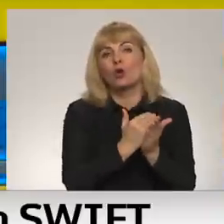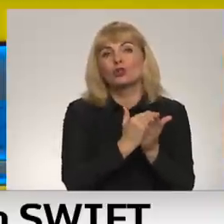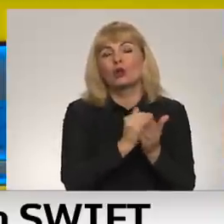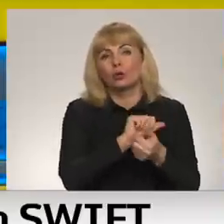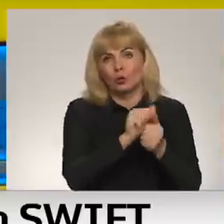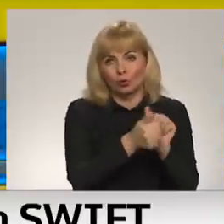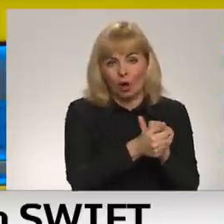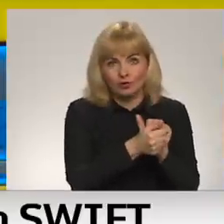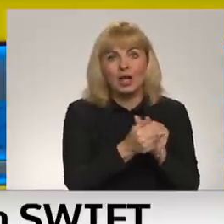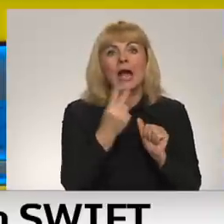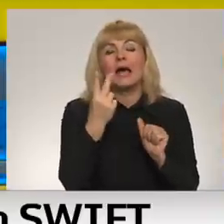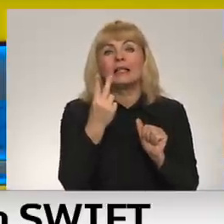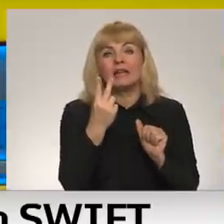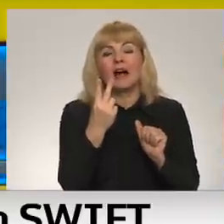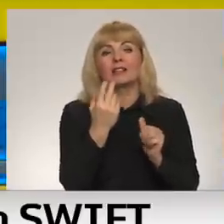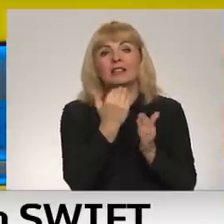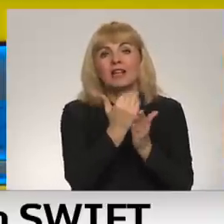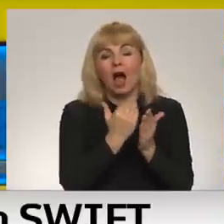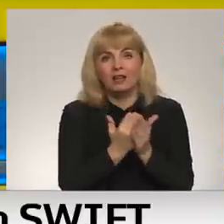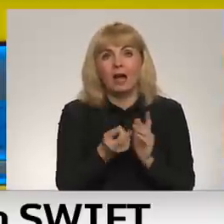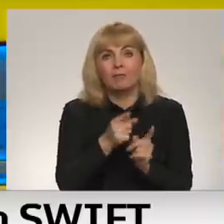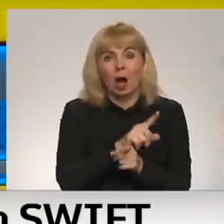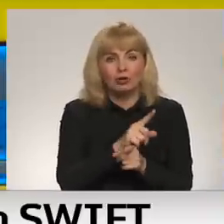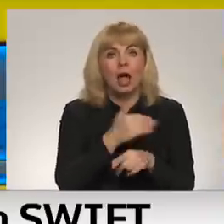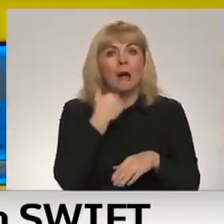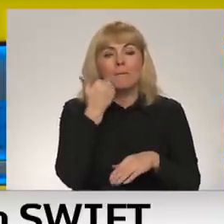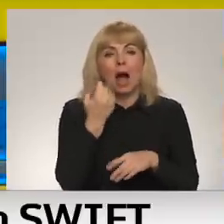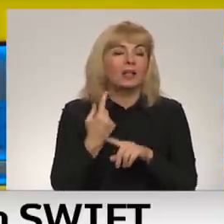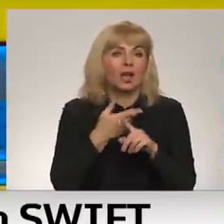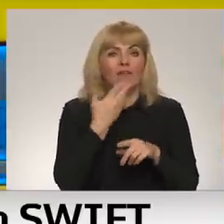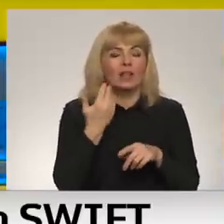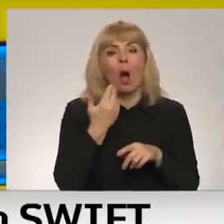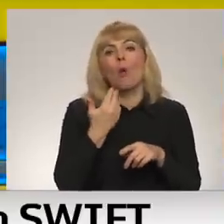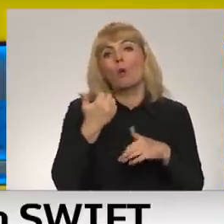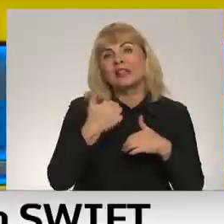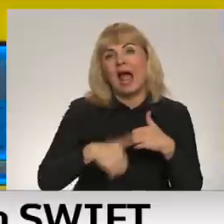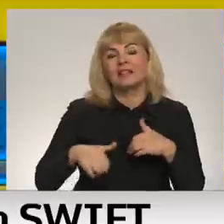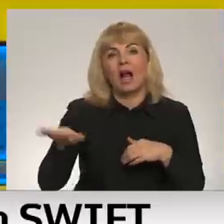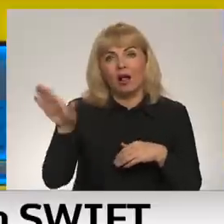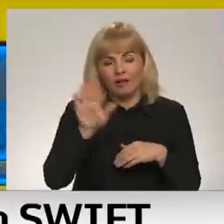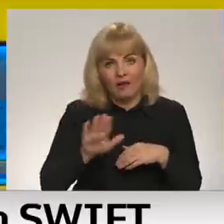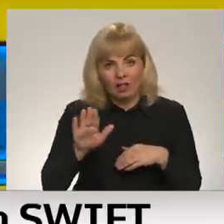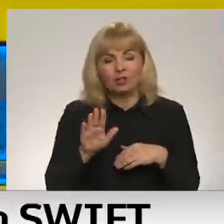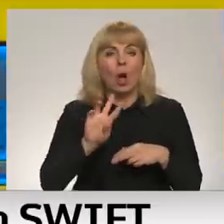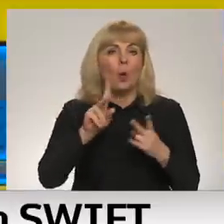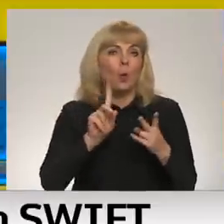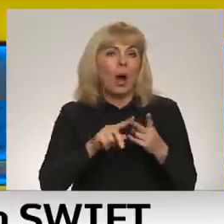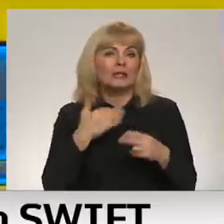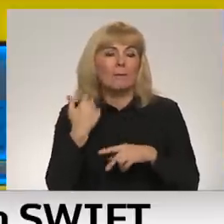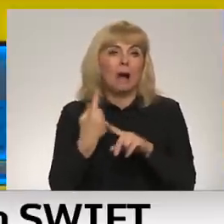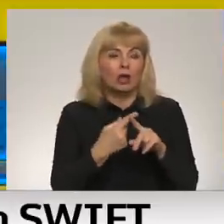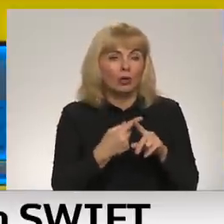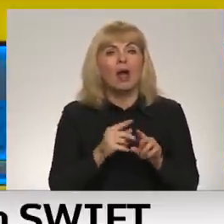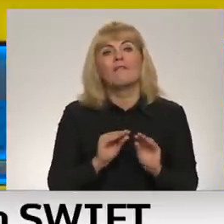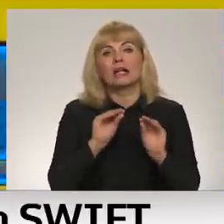kas pazudīs no Baltkrievijas konstitūcijas. Tas, ka Baltkrievija vairs nav neitrāla valsts. Un otrs, ka Baltkrievija var izvietot